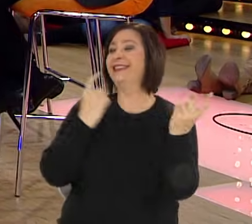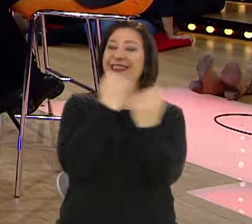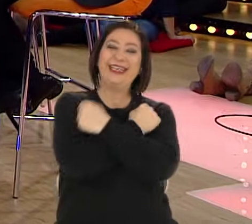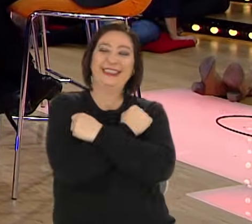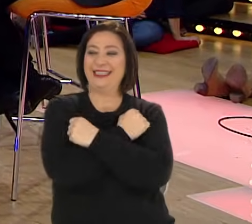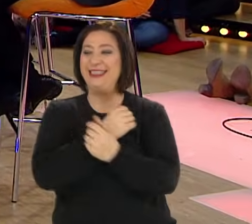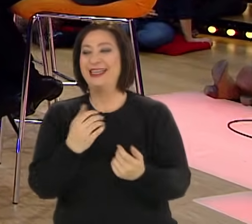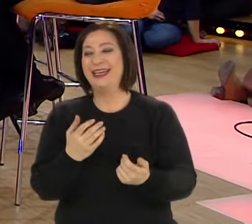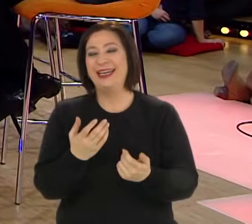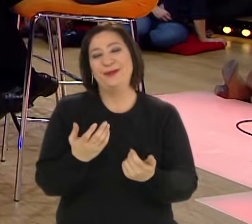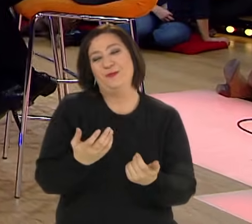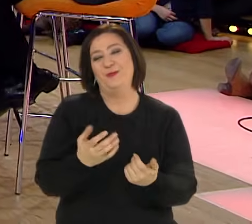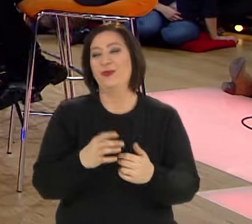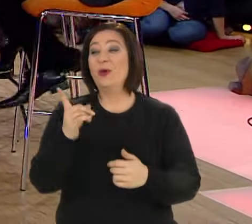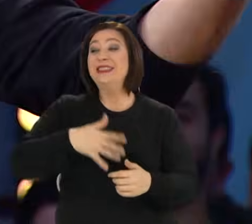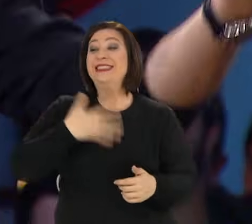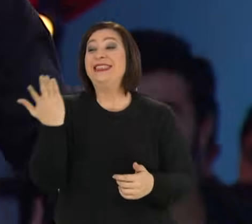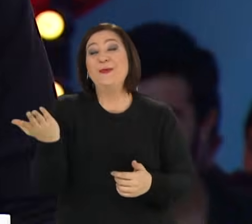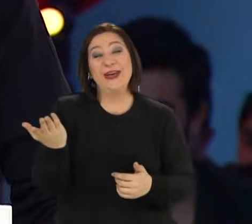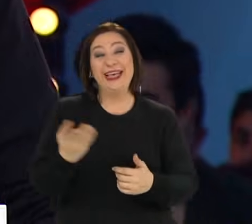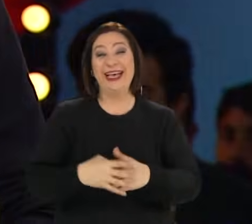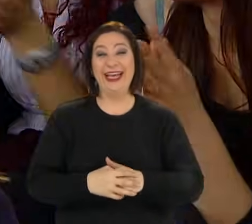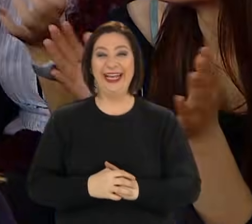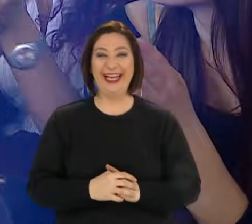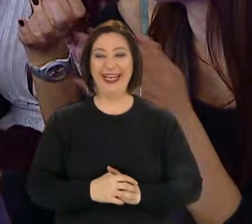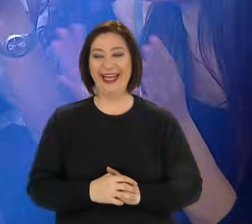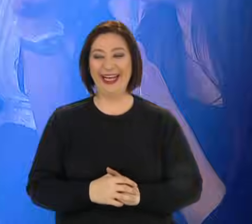böyle. Öyle bir şey istemiyor ki.